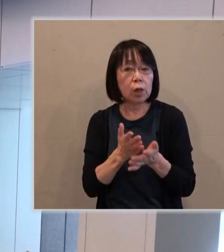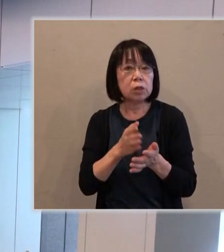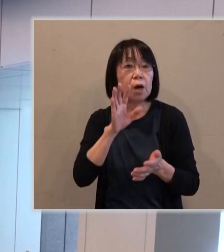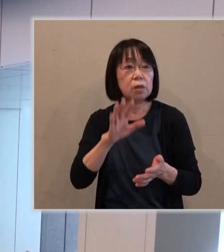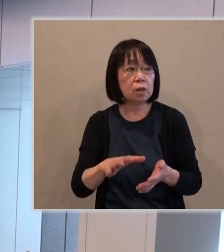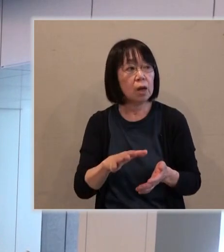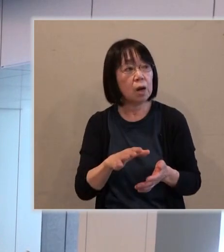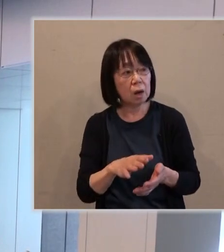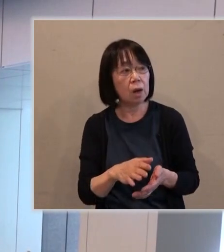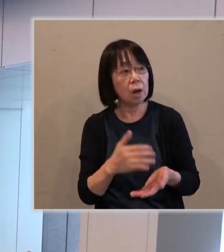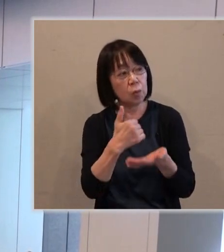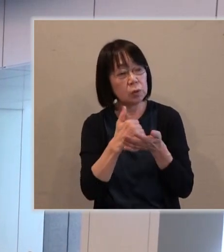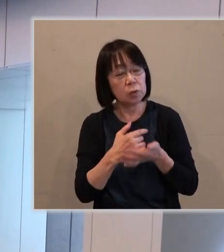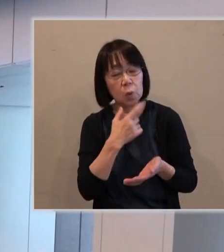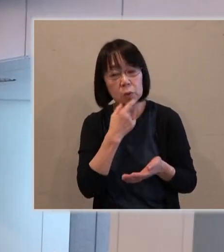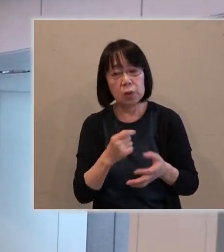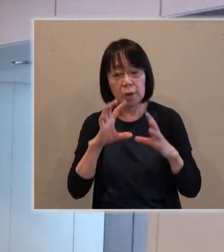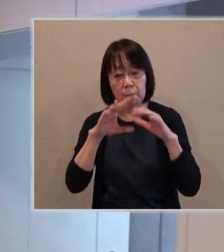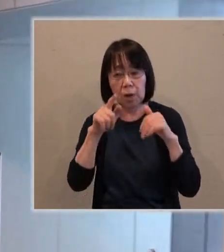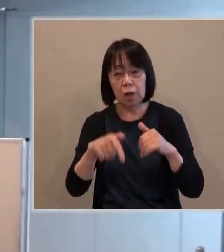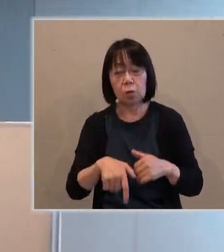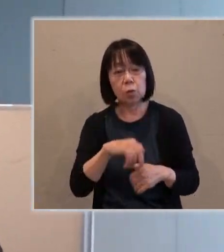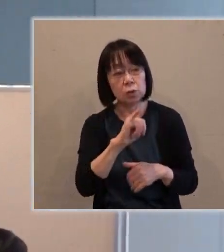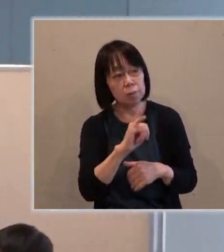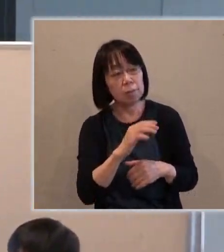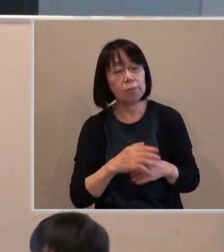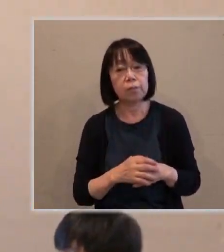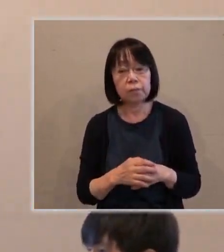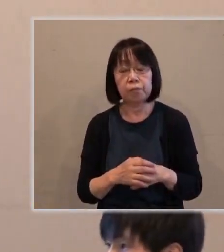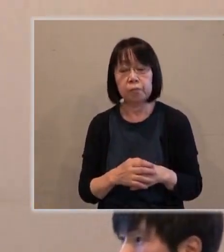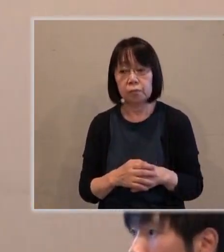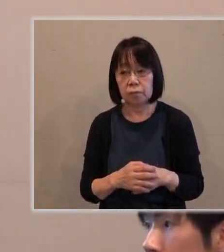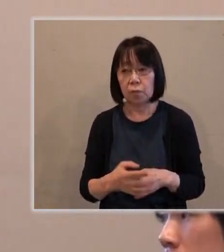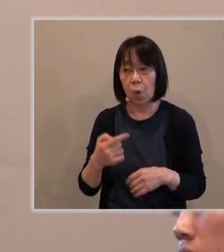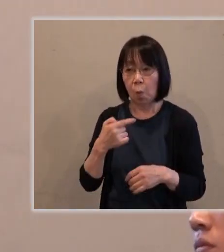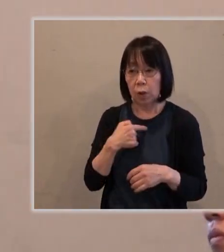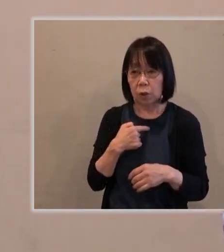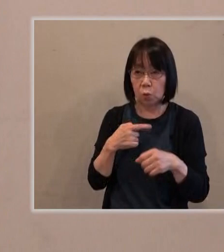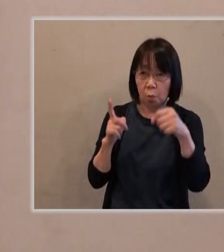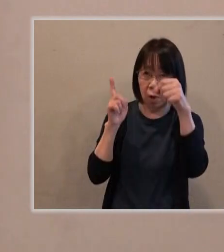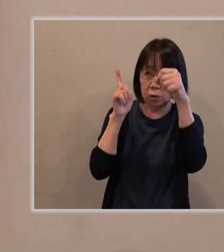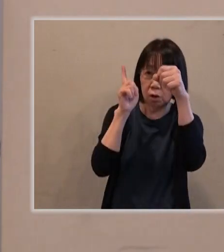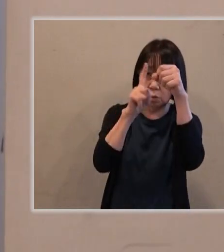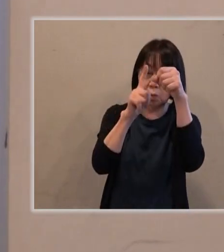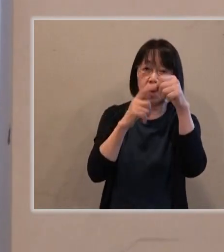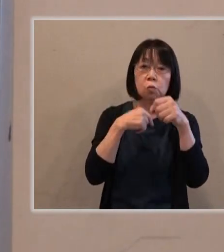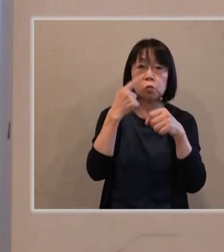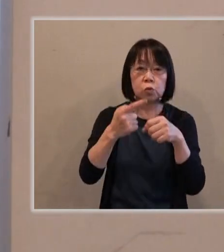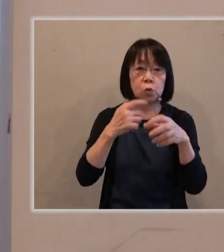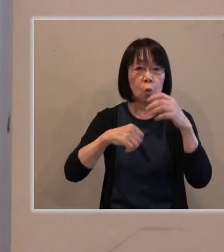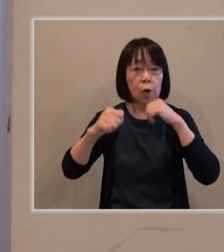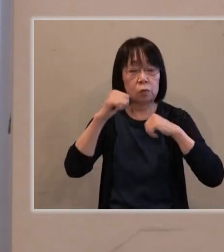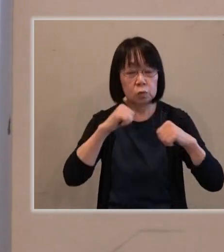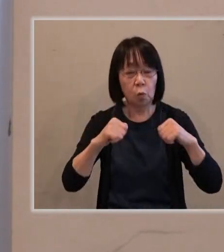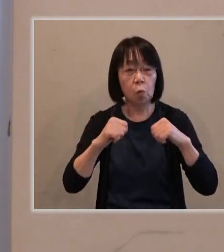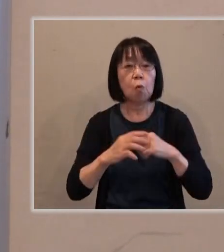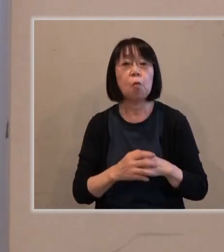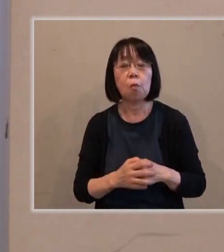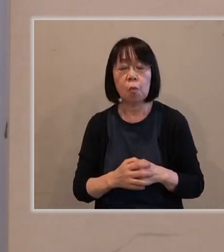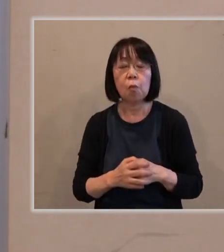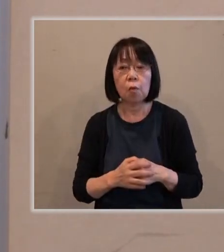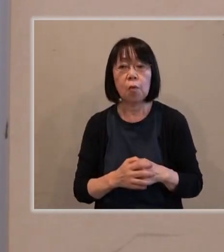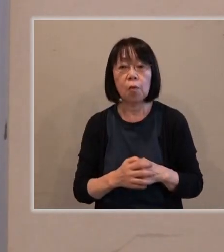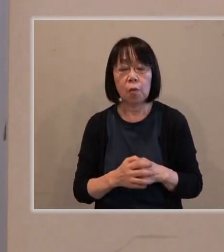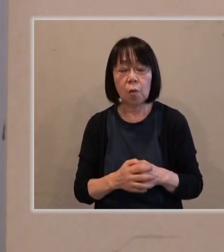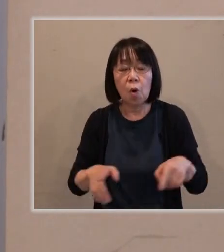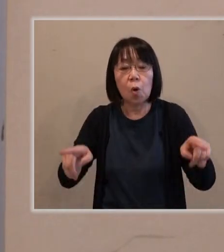野さん、まずいかがでしょうか？ はい、私の目指しているものっていうか、日々の活動ですね。やはり共